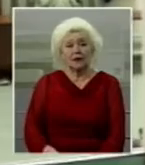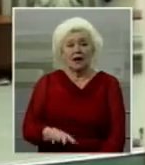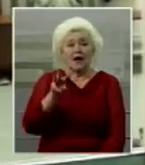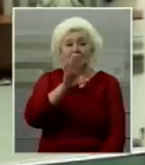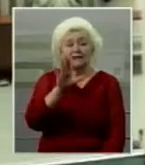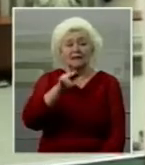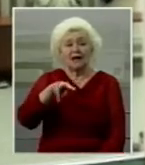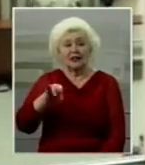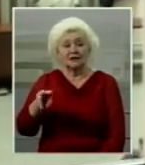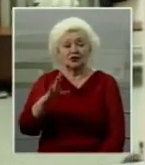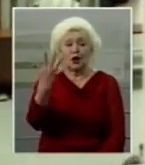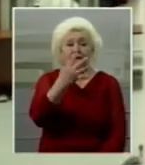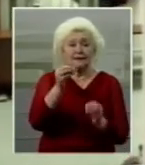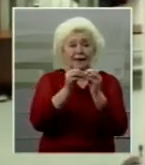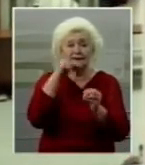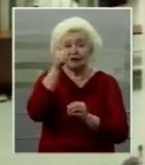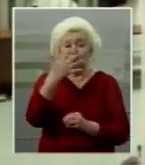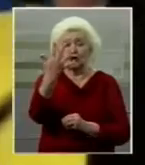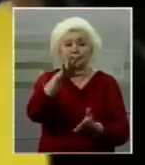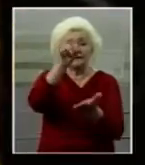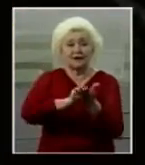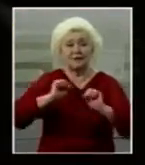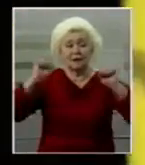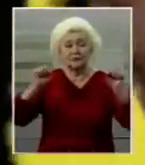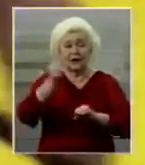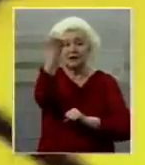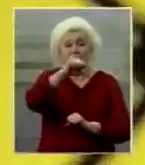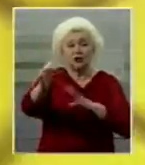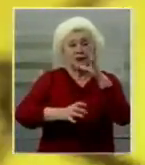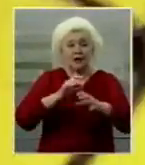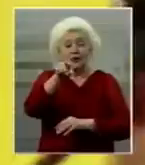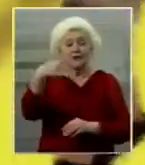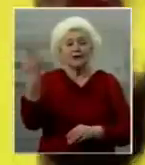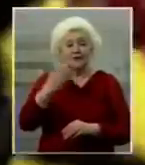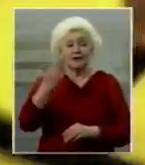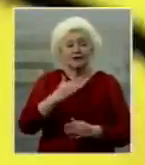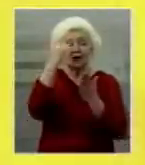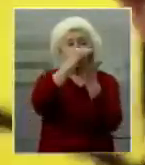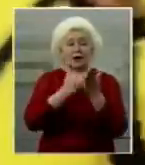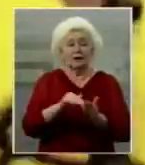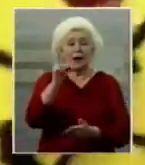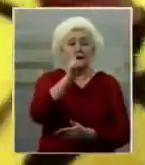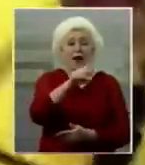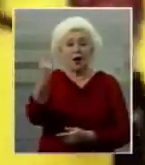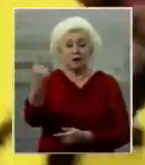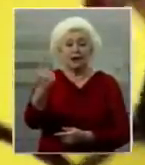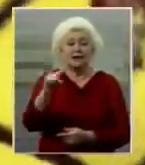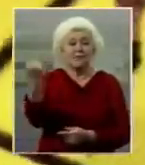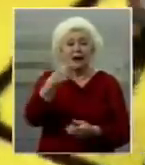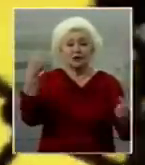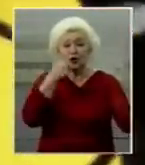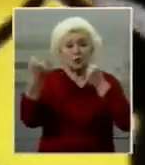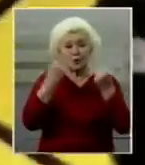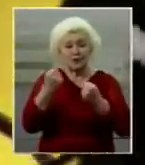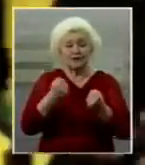Владиславу 10 років, 5 з них він займається спортом. На чемпіонаті світу він виступив у категорії К1. У першому бою бився